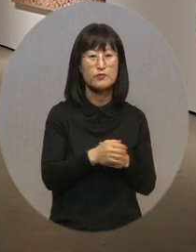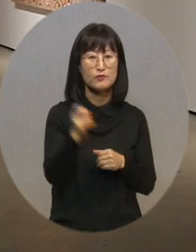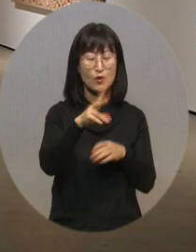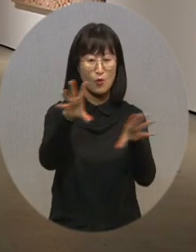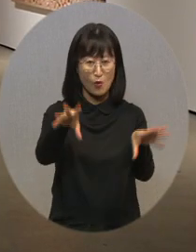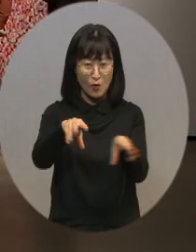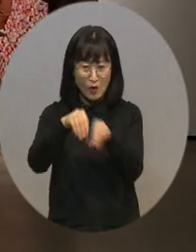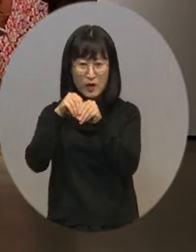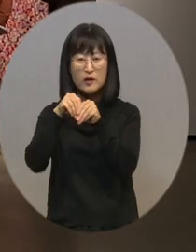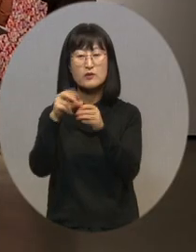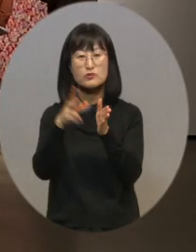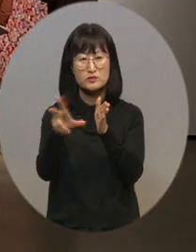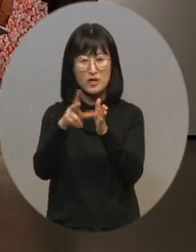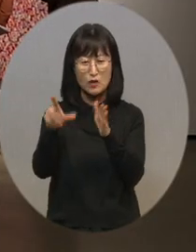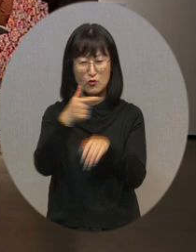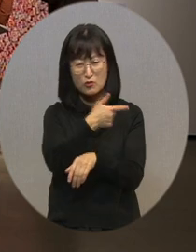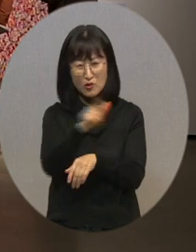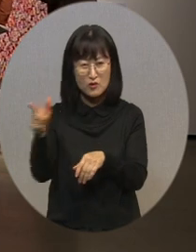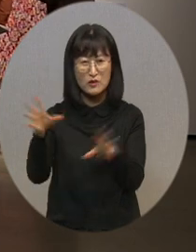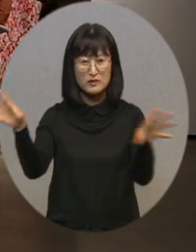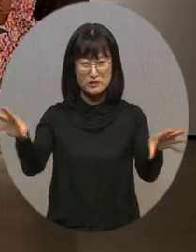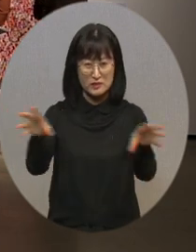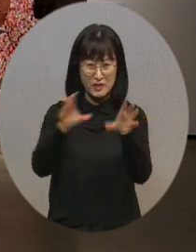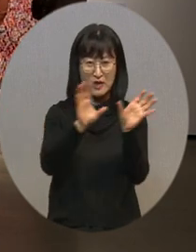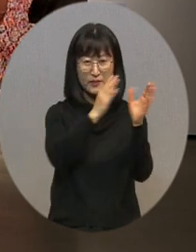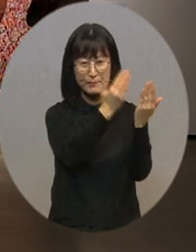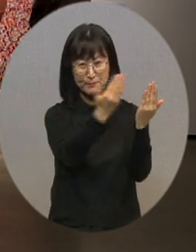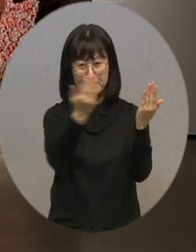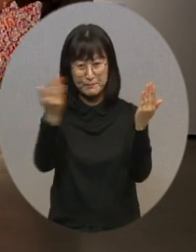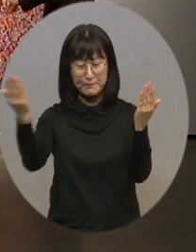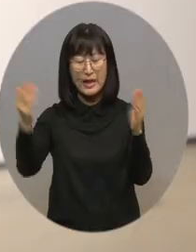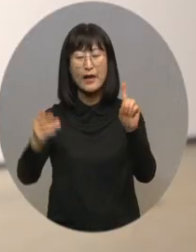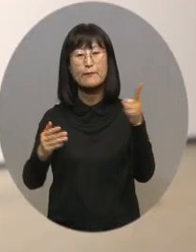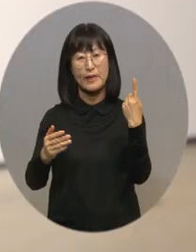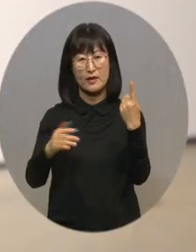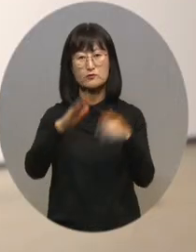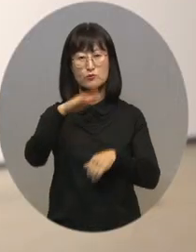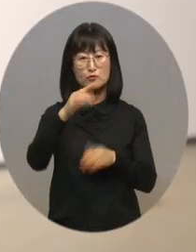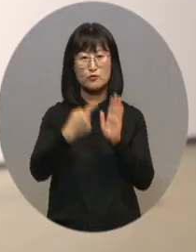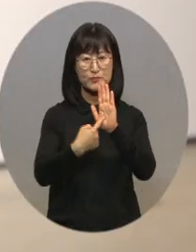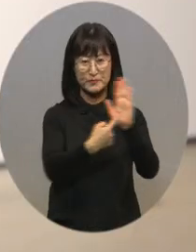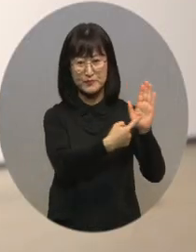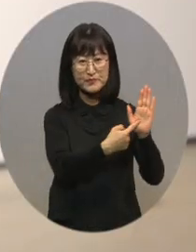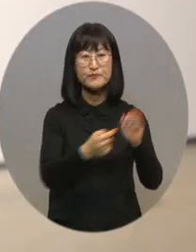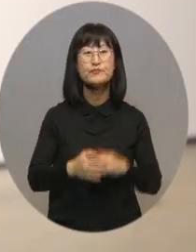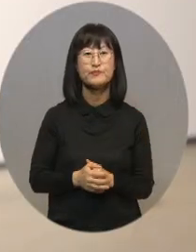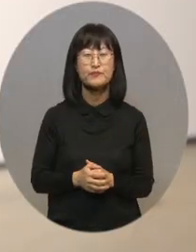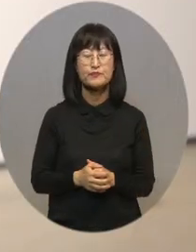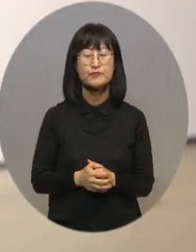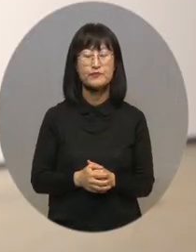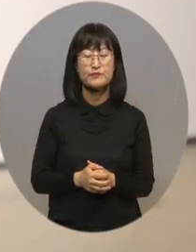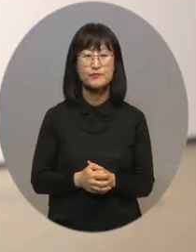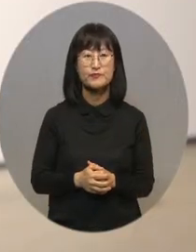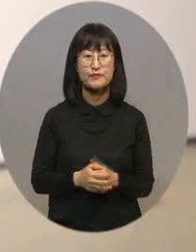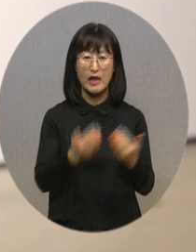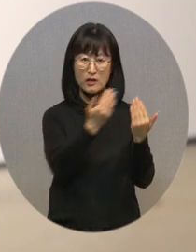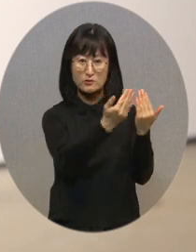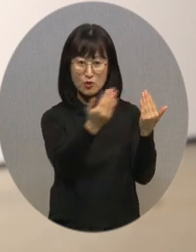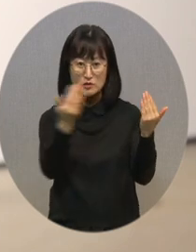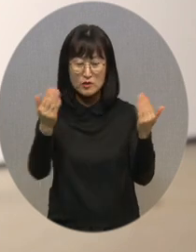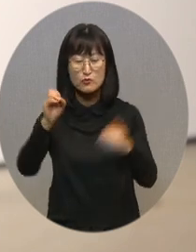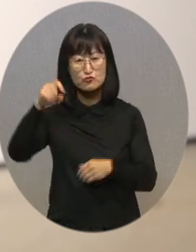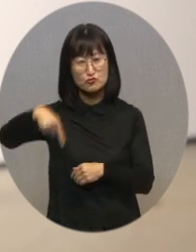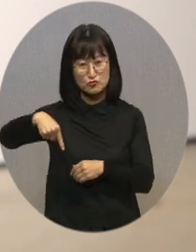자료를 포함해 총 100여 점의 작품을 선보입니다. 이번 전시는 우재길 작가의